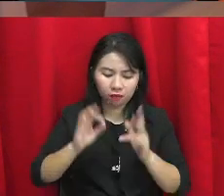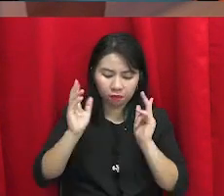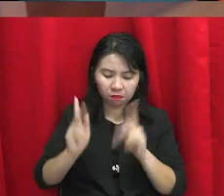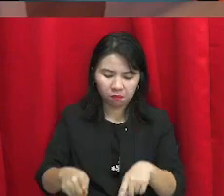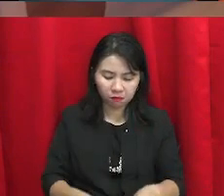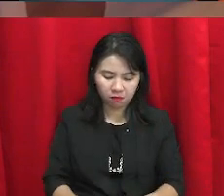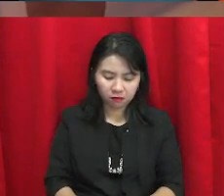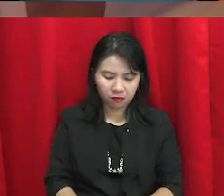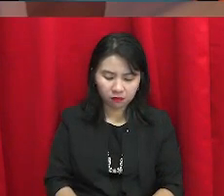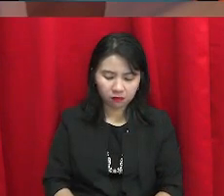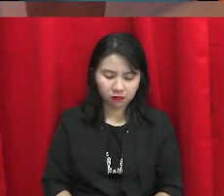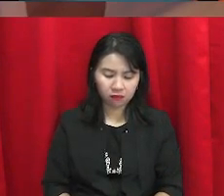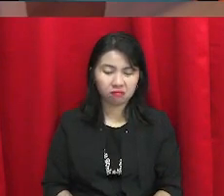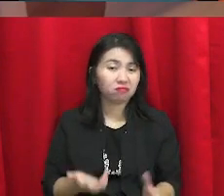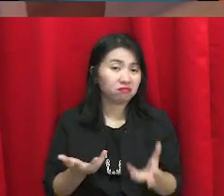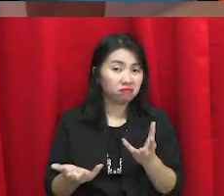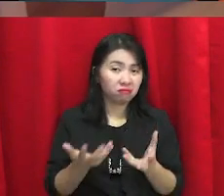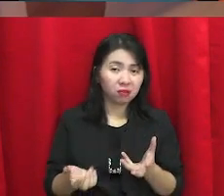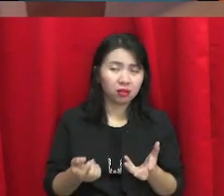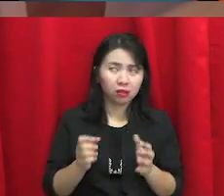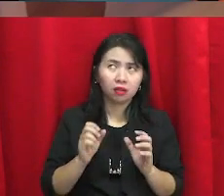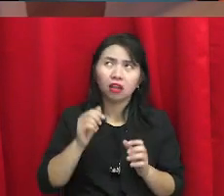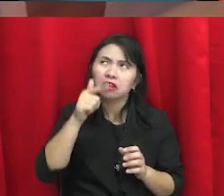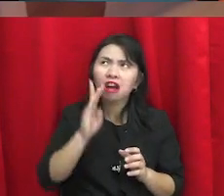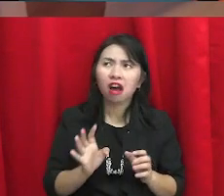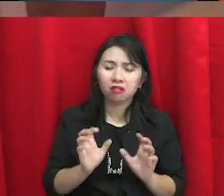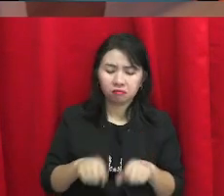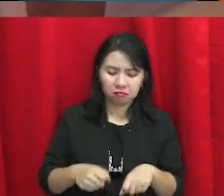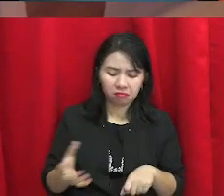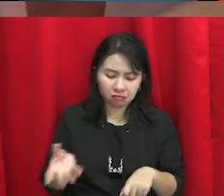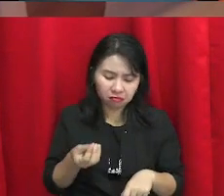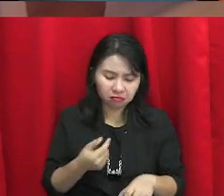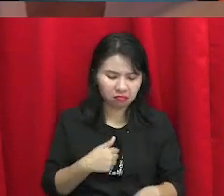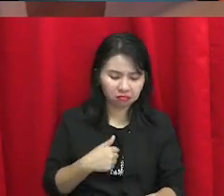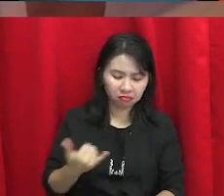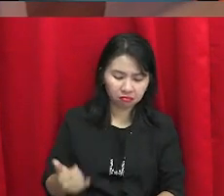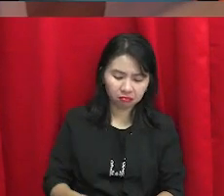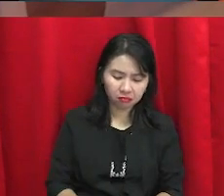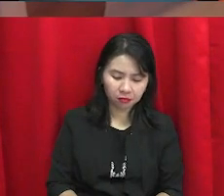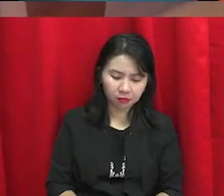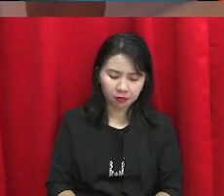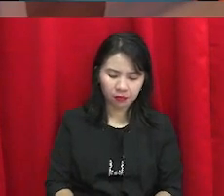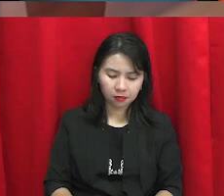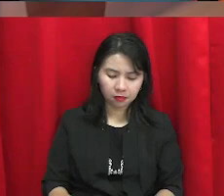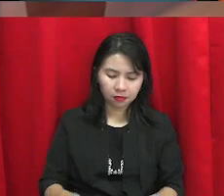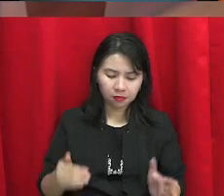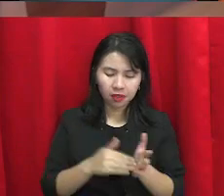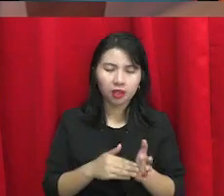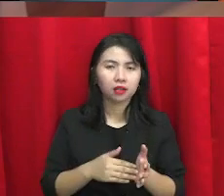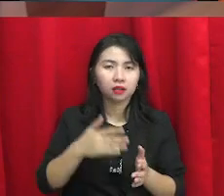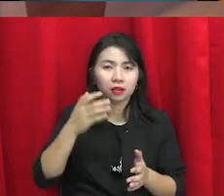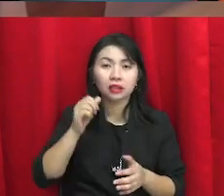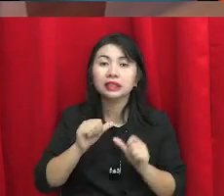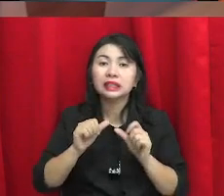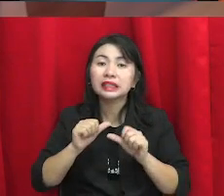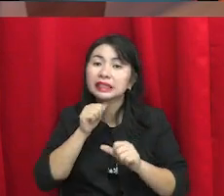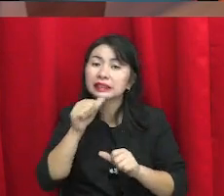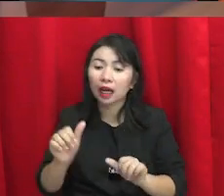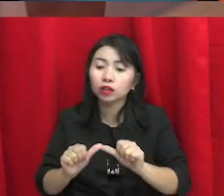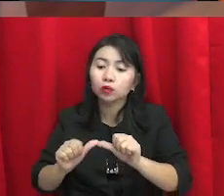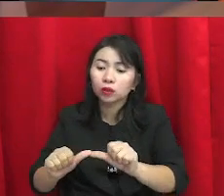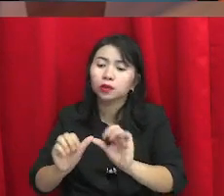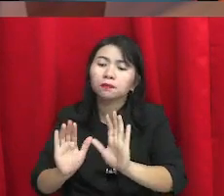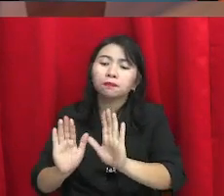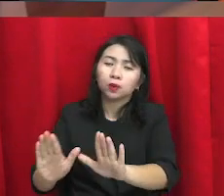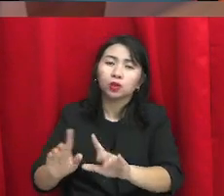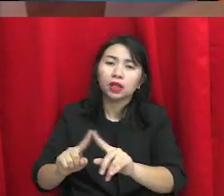baka pwede naman, Lord. Ibigay nyo na to, Lord. You see? Pero, hindi niya ini-insist yun as His will.